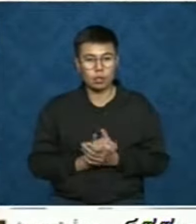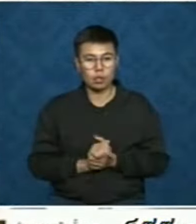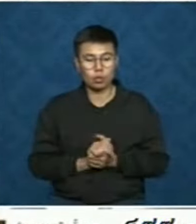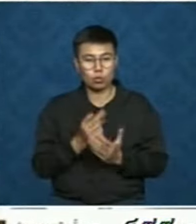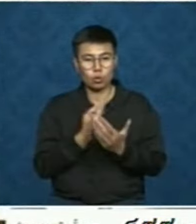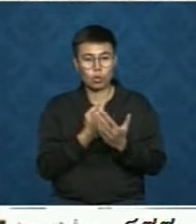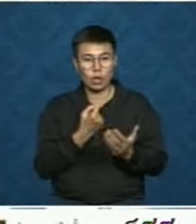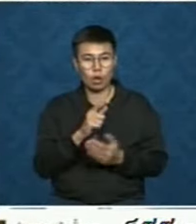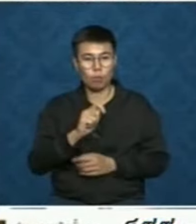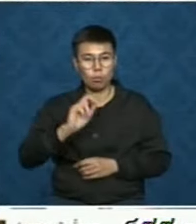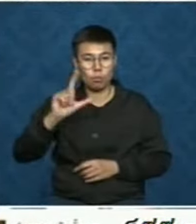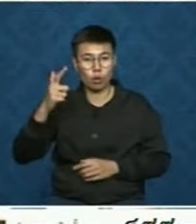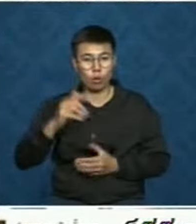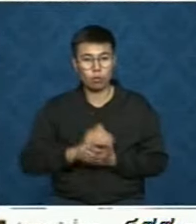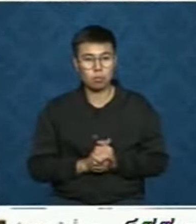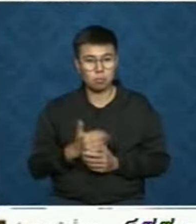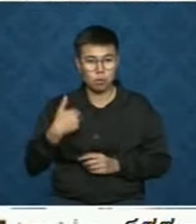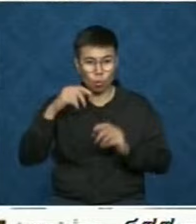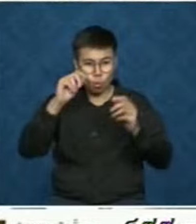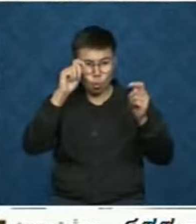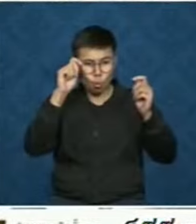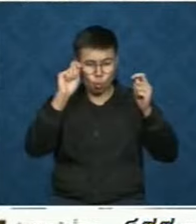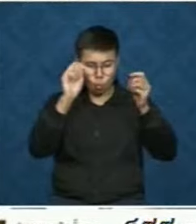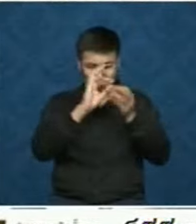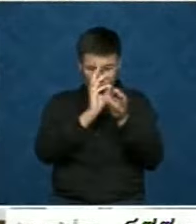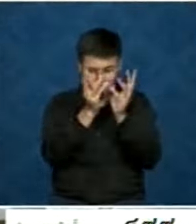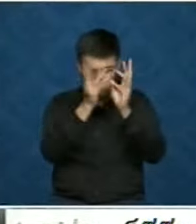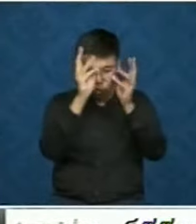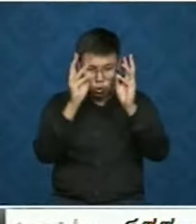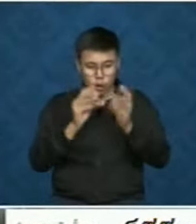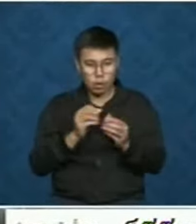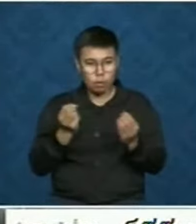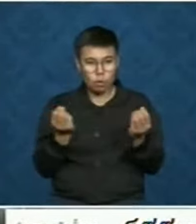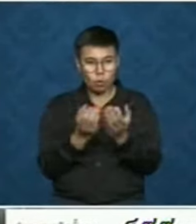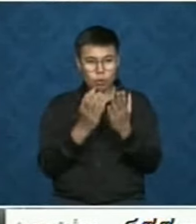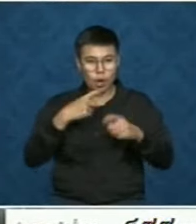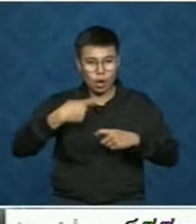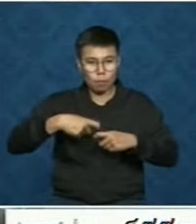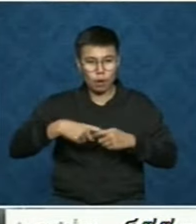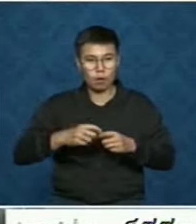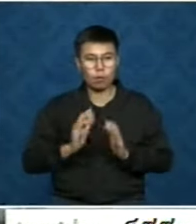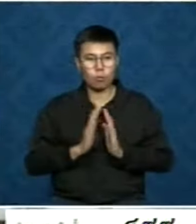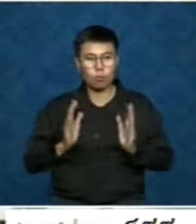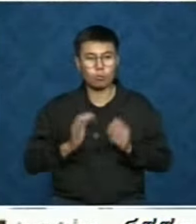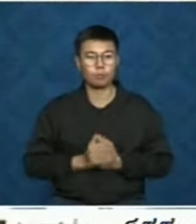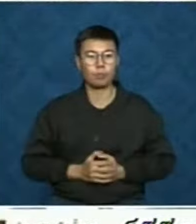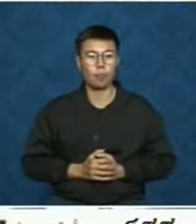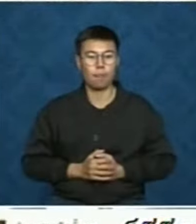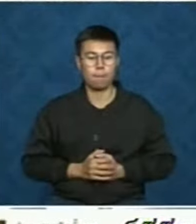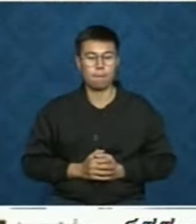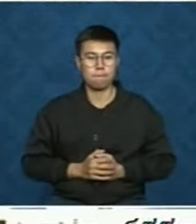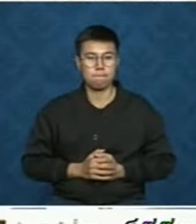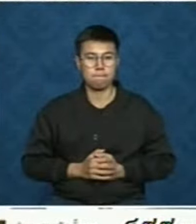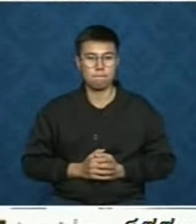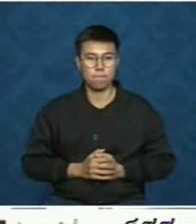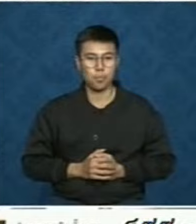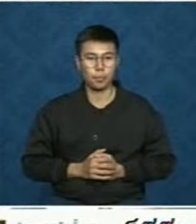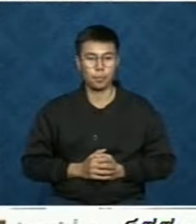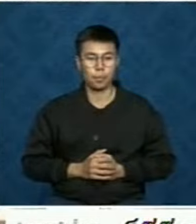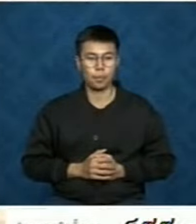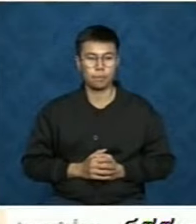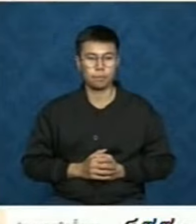ทองบ้านผมด้วยครับฝุ่นพิษขึ้นอันดับ 1ทุกวันพี่น้องลำบากครับขอบพระคุณท่านประธานมากครับครับขอบคุณ